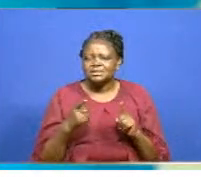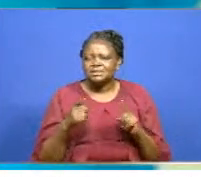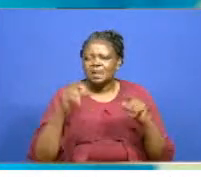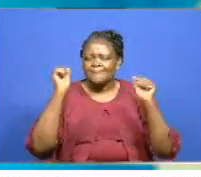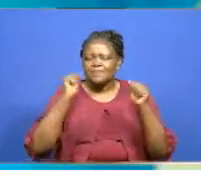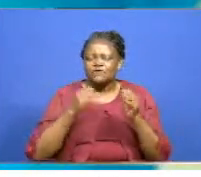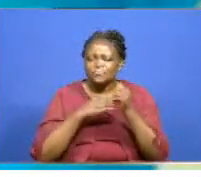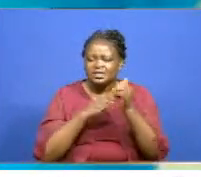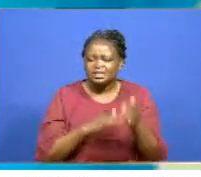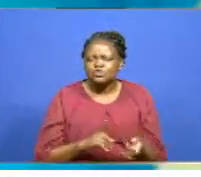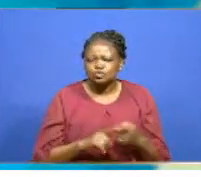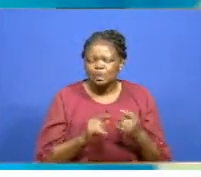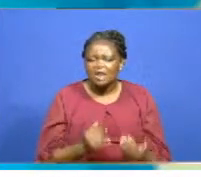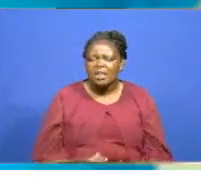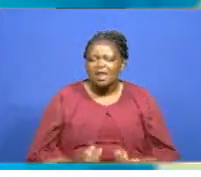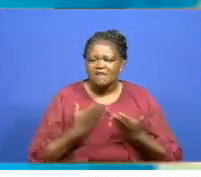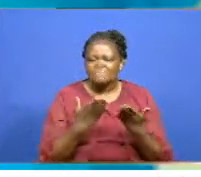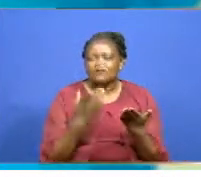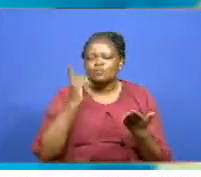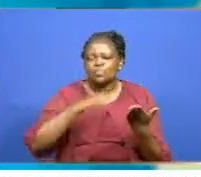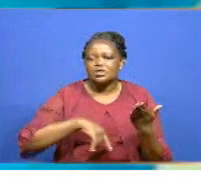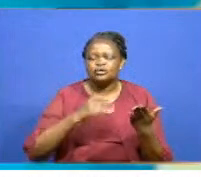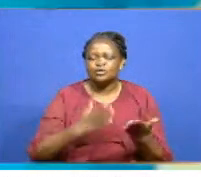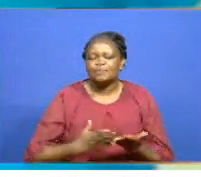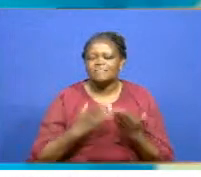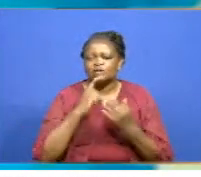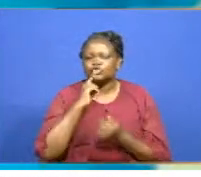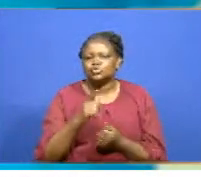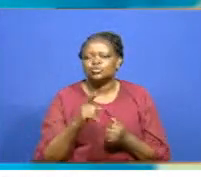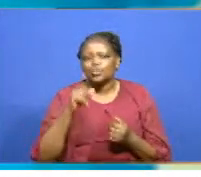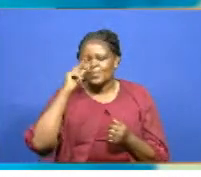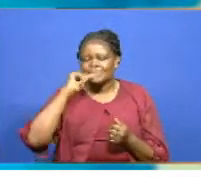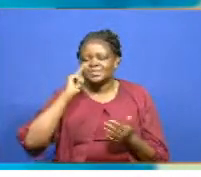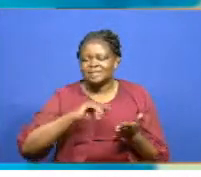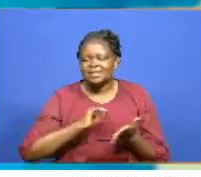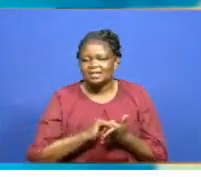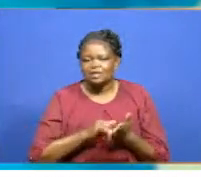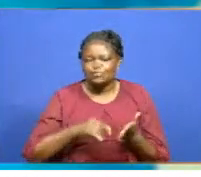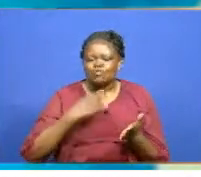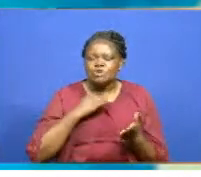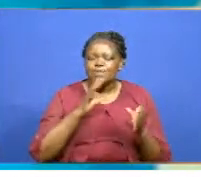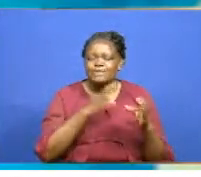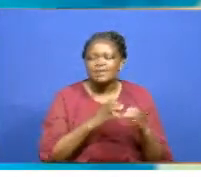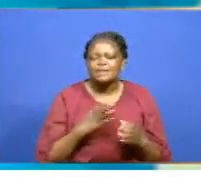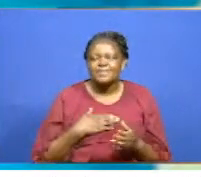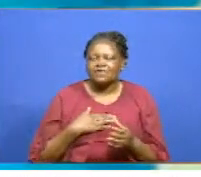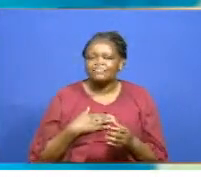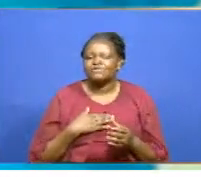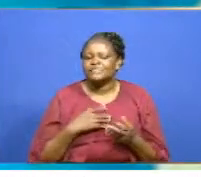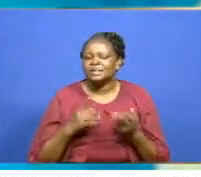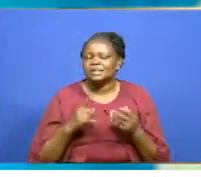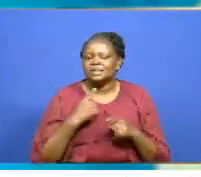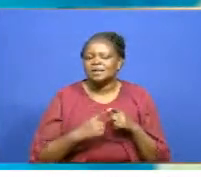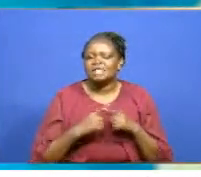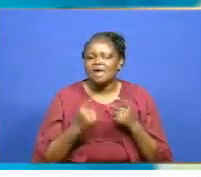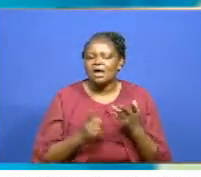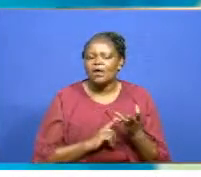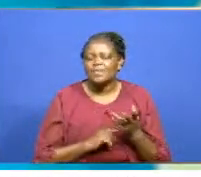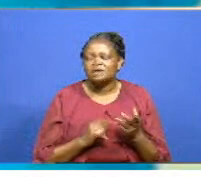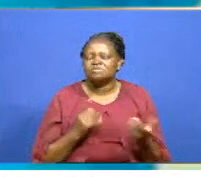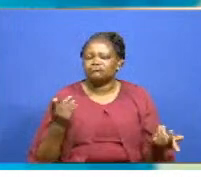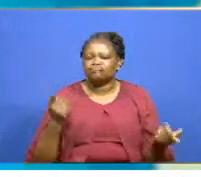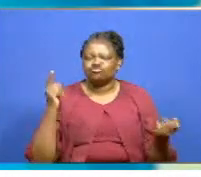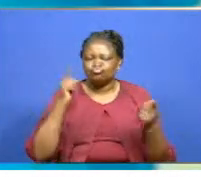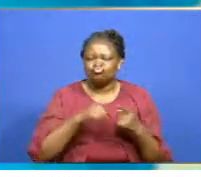of leaders could deliver on what they should be delivering. So pwani ikisema tunataka chama chetu, kwa miaka mingapi wamekuwa kiazimia chama